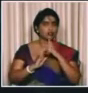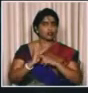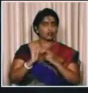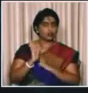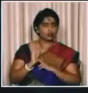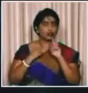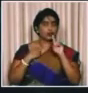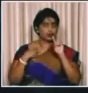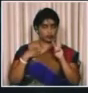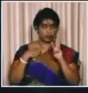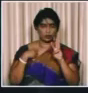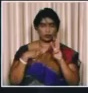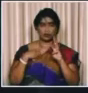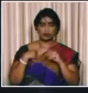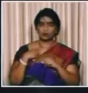මාසේ 23 වෙනිදා